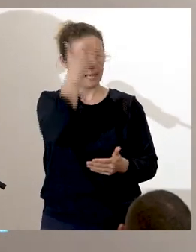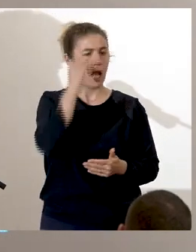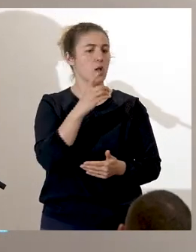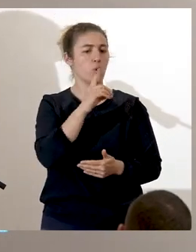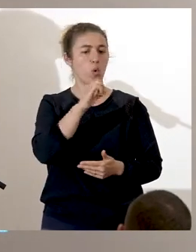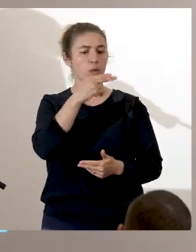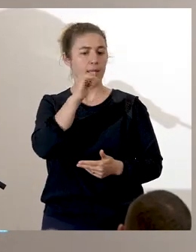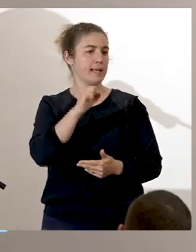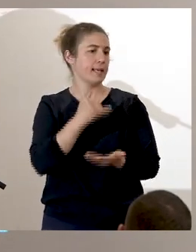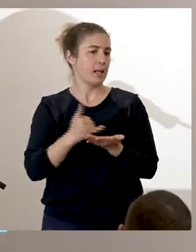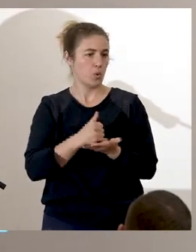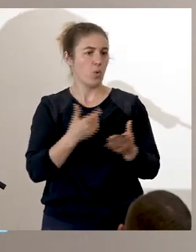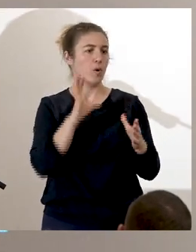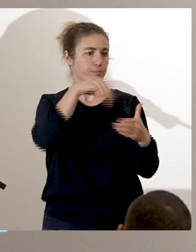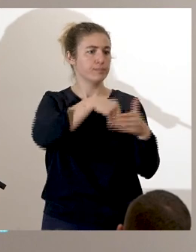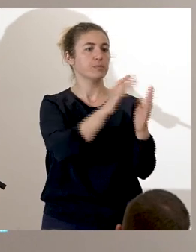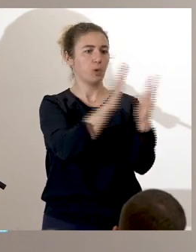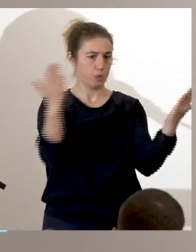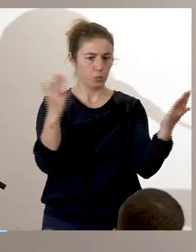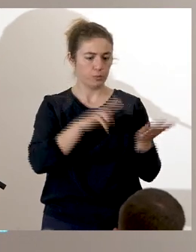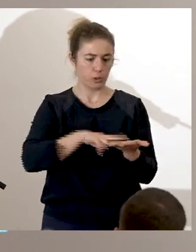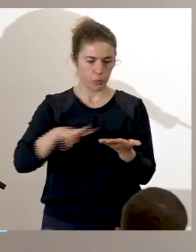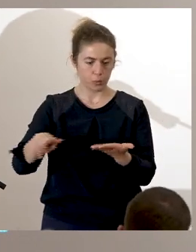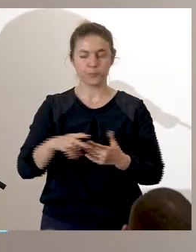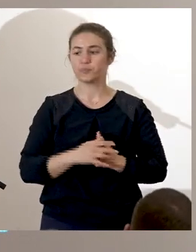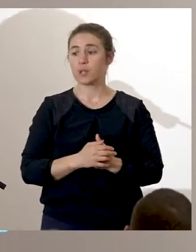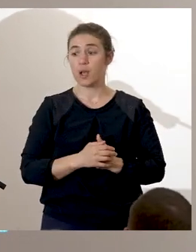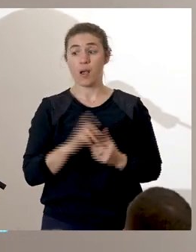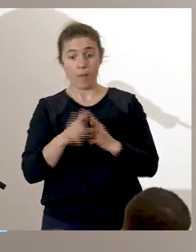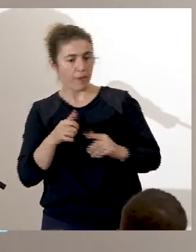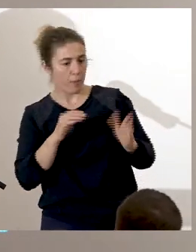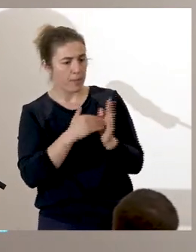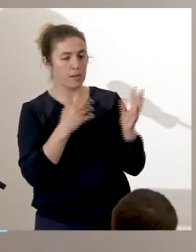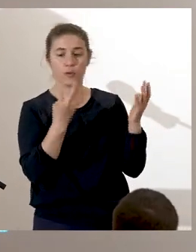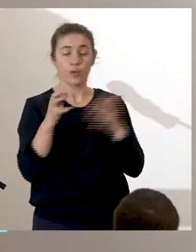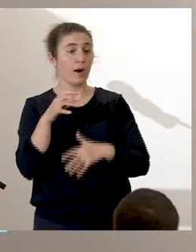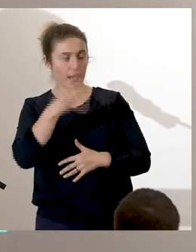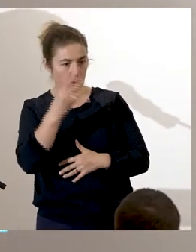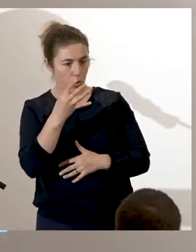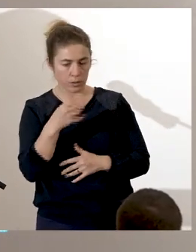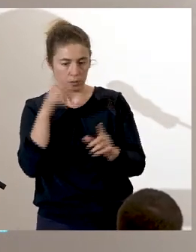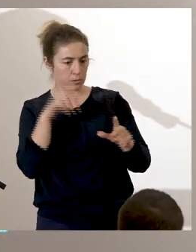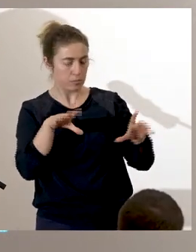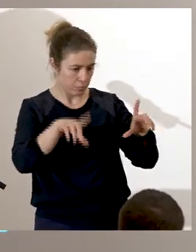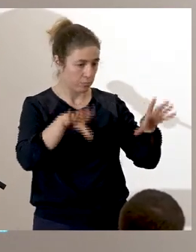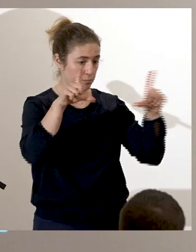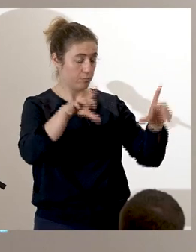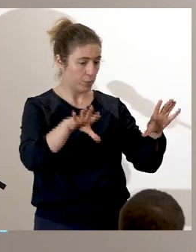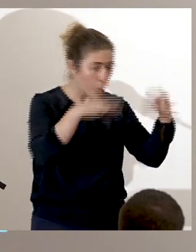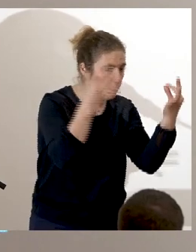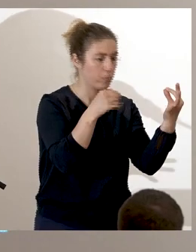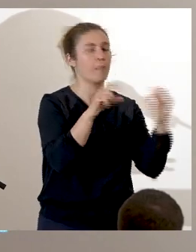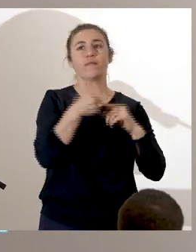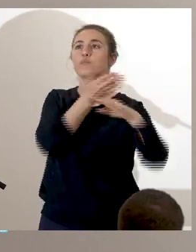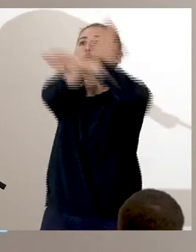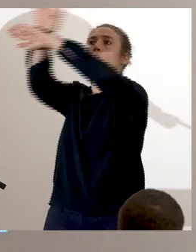elle demeure encore, l'existence de ces clichés est révélée en 1994 à l'historien réunionnais Sudel Fuma, qui les expose au